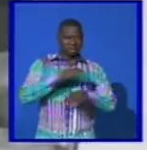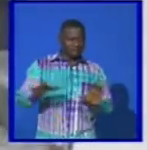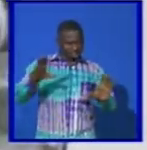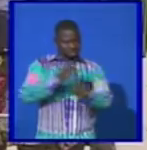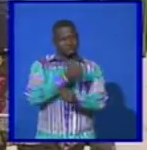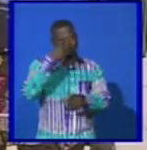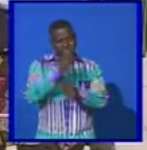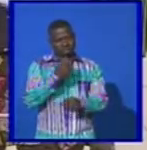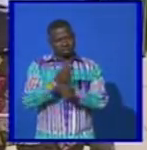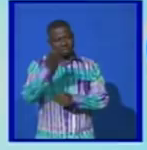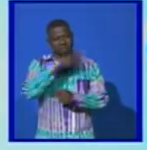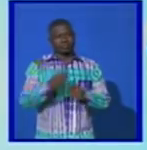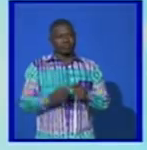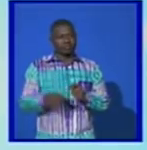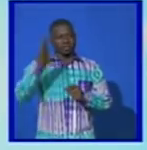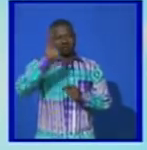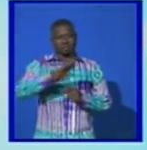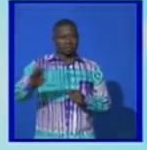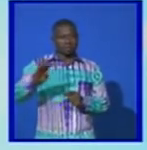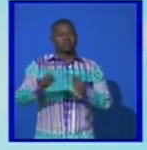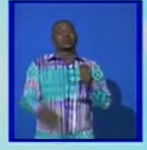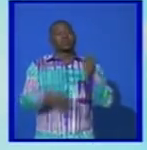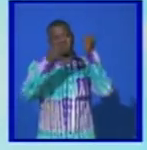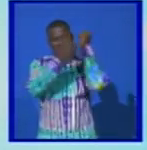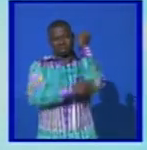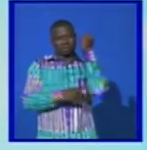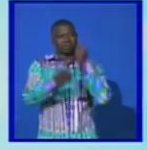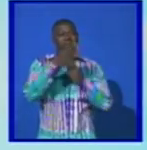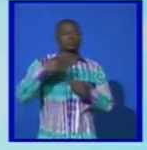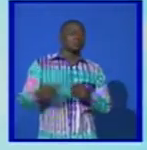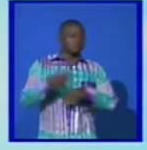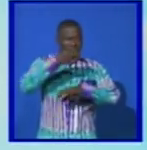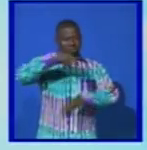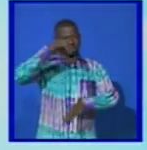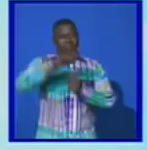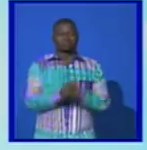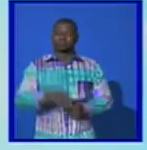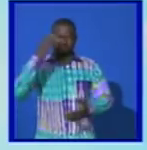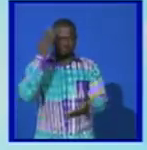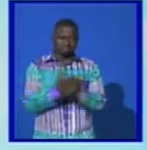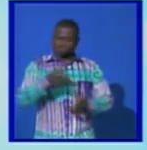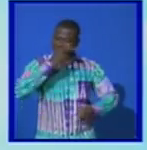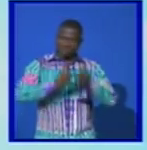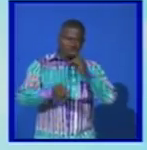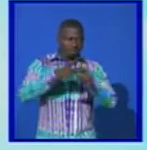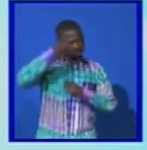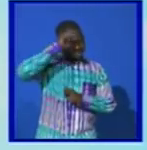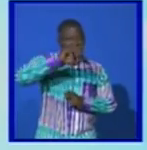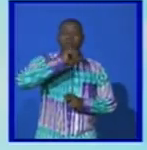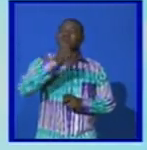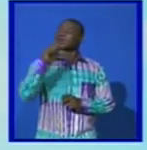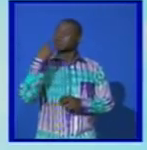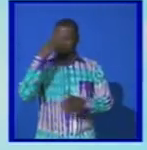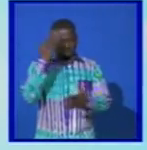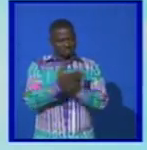du Monde et du Nord. Lutter contre l'incivisme qui gangrène la société burkinabé combat à gagner par